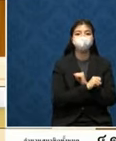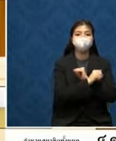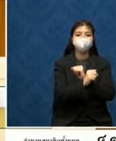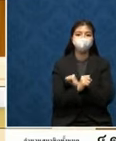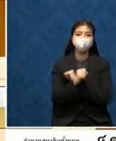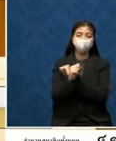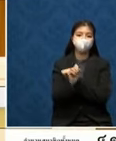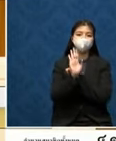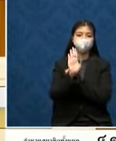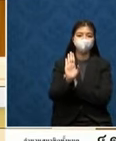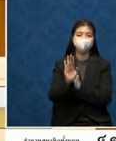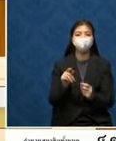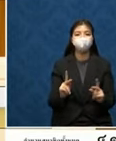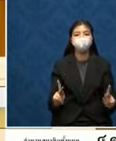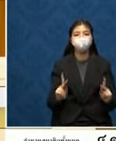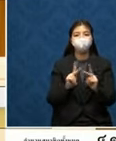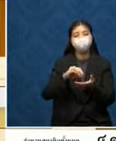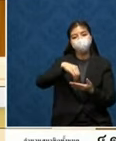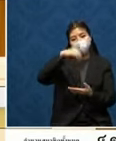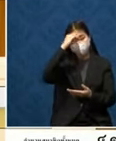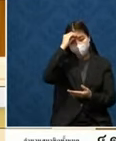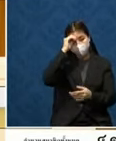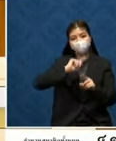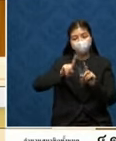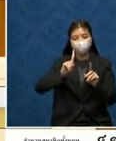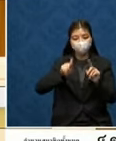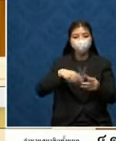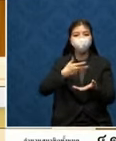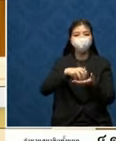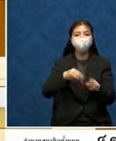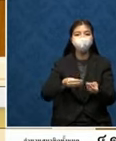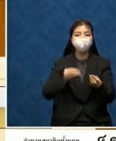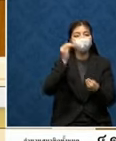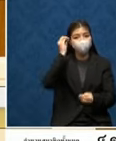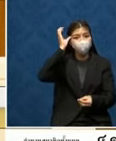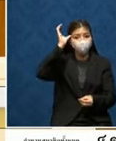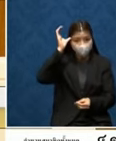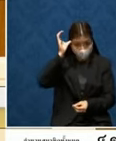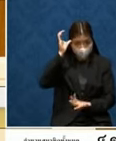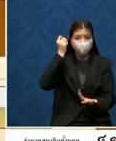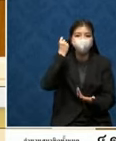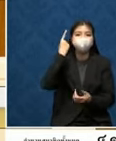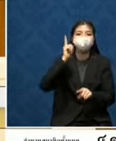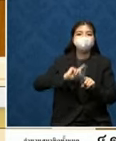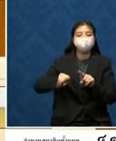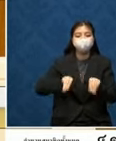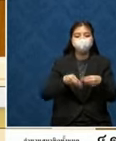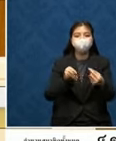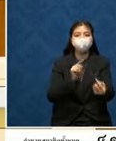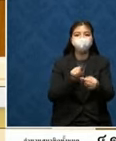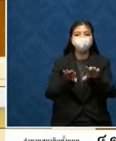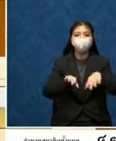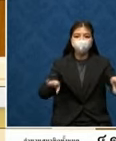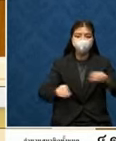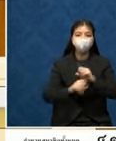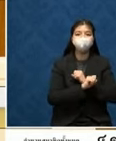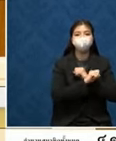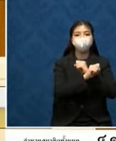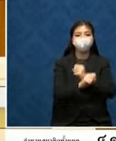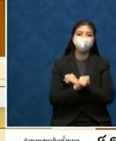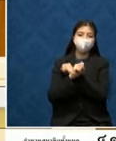ศึกษาได้สร้างภูปุ้มกันด้วยความรู้และหลักคิดที่ถูกต้องให้กับเยาวชนสร้างกลไกเฝ้าระวังยาเสพติดป้องกันสถาน